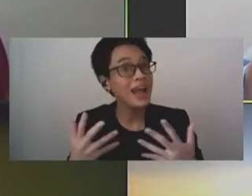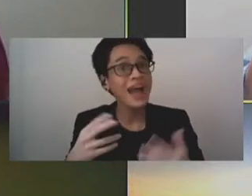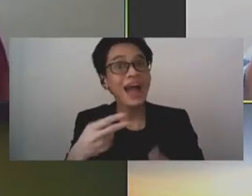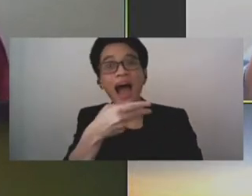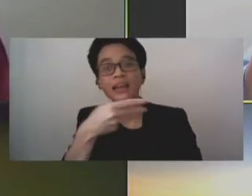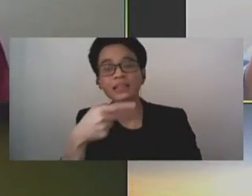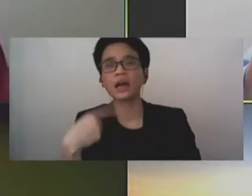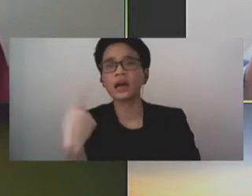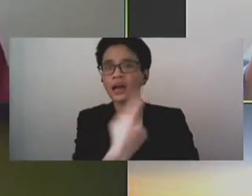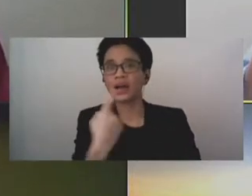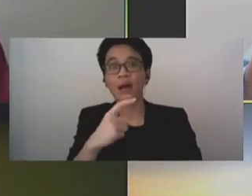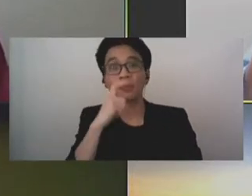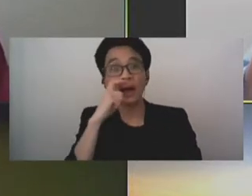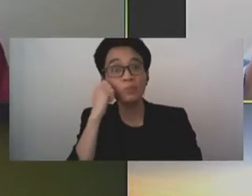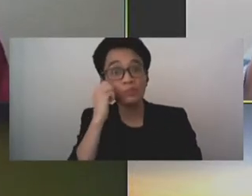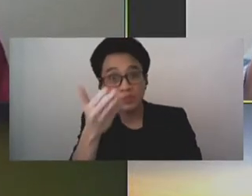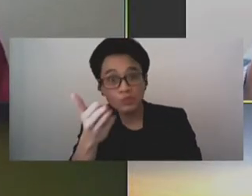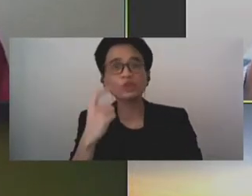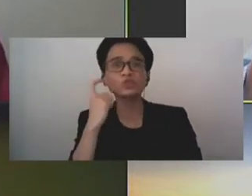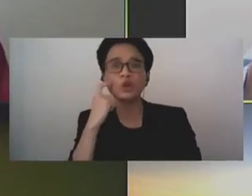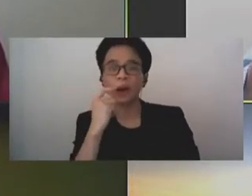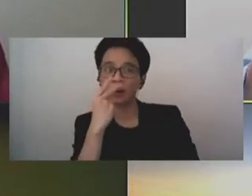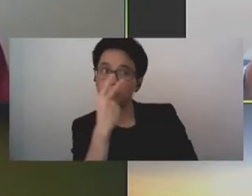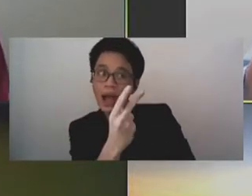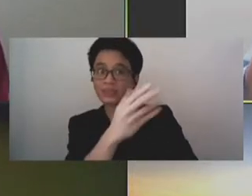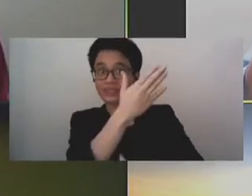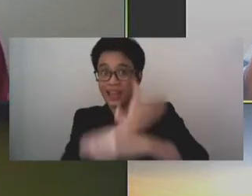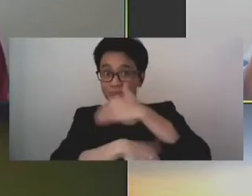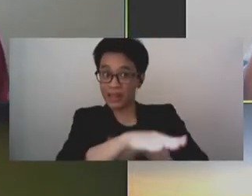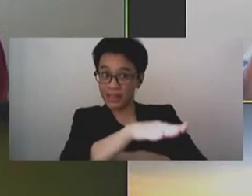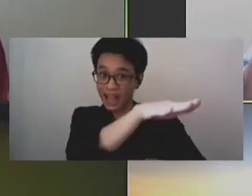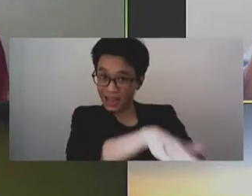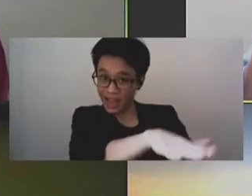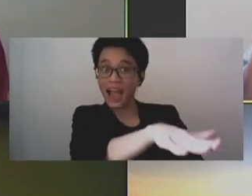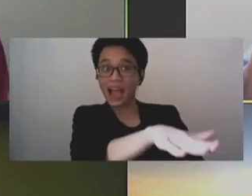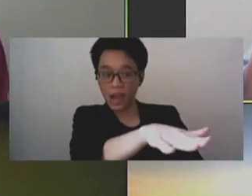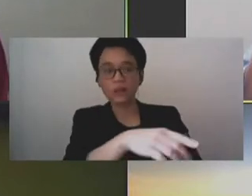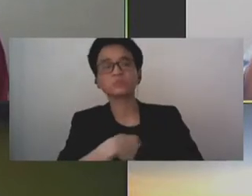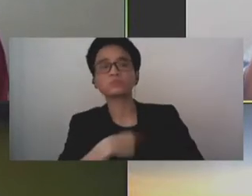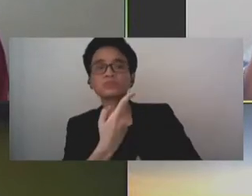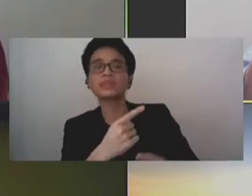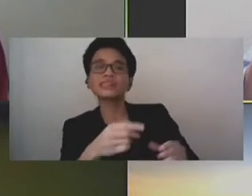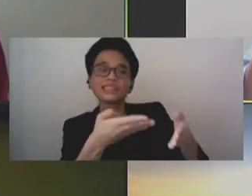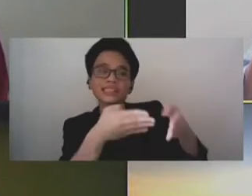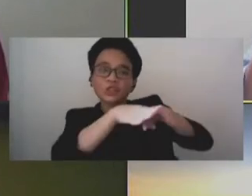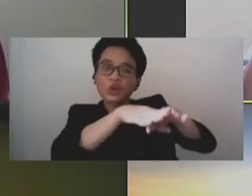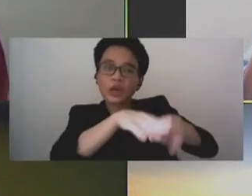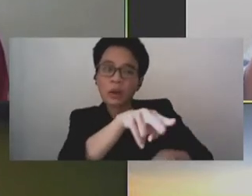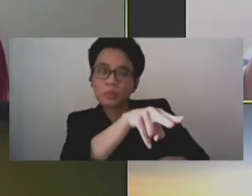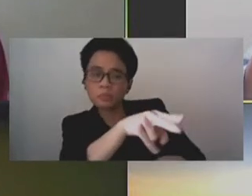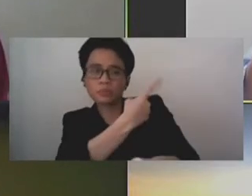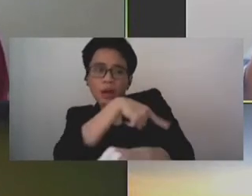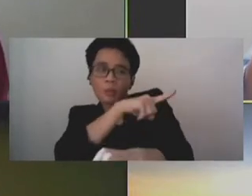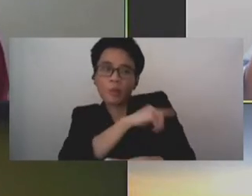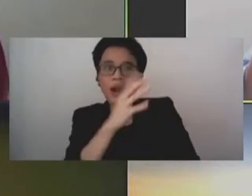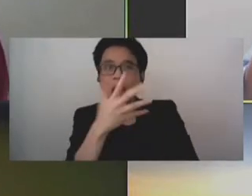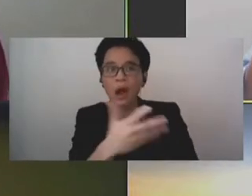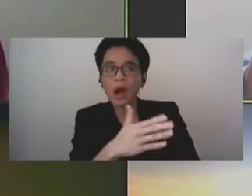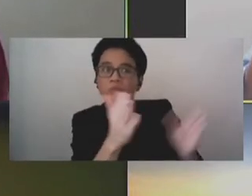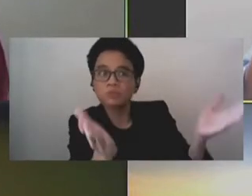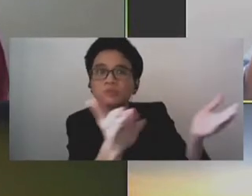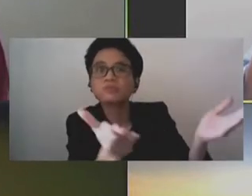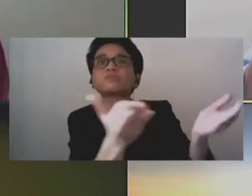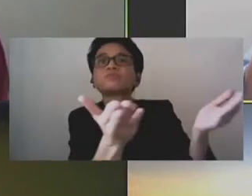kita mandirikan anak kita sesuai dengan kapasitas yang dia mampu gitu. Dan khususnya untuk anak tuli gitu ya, kalau saya